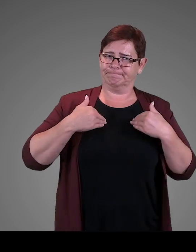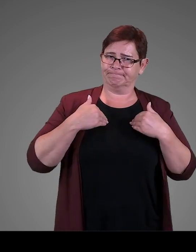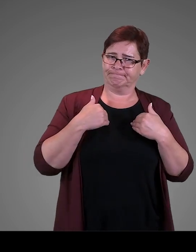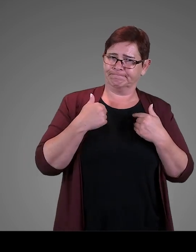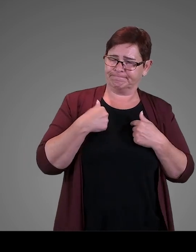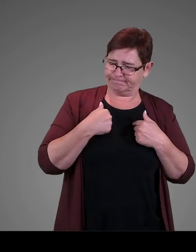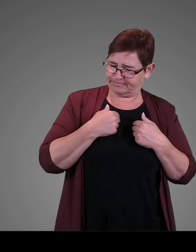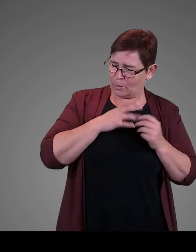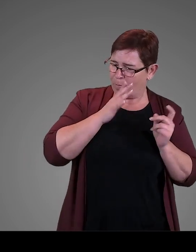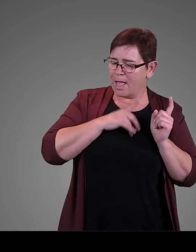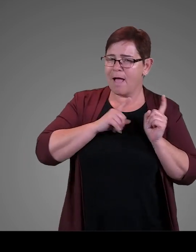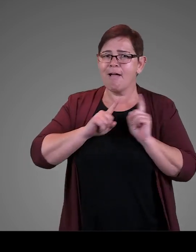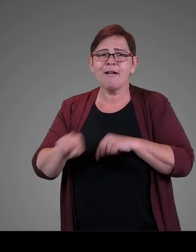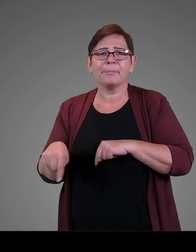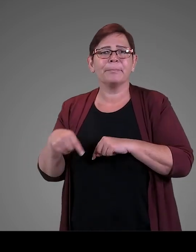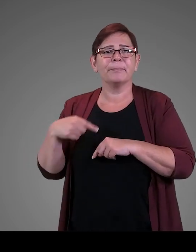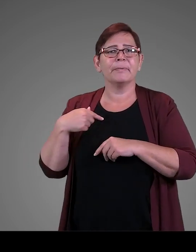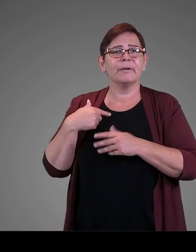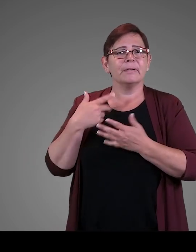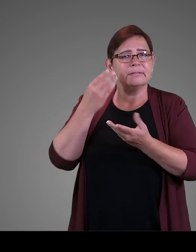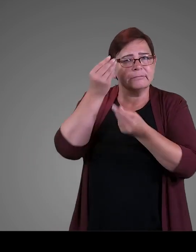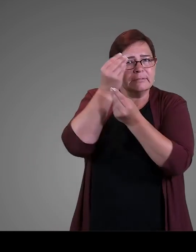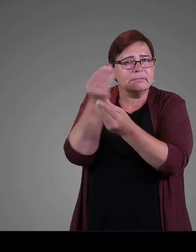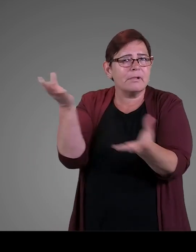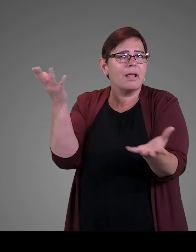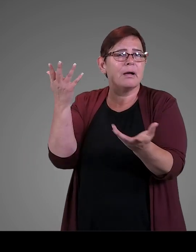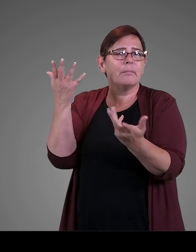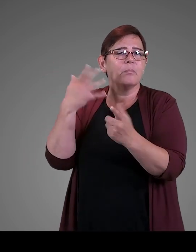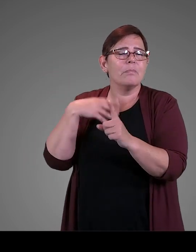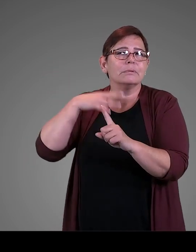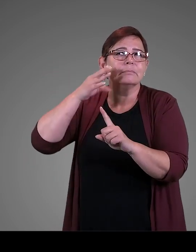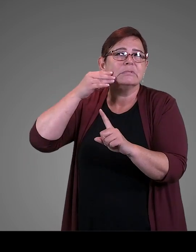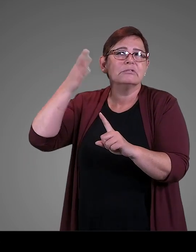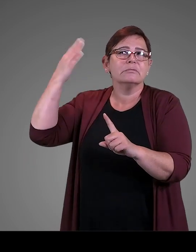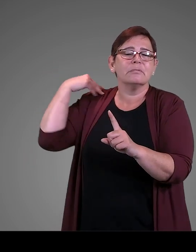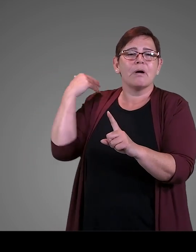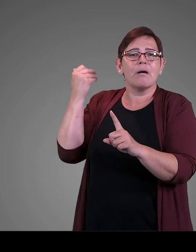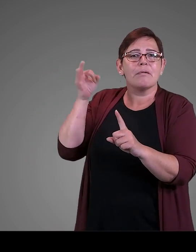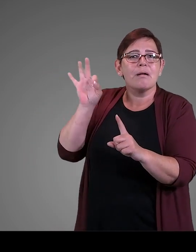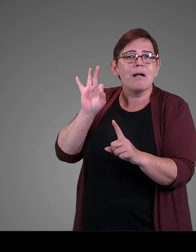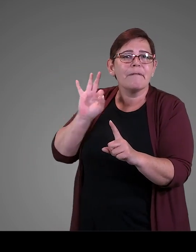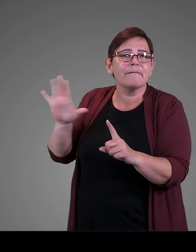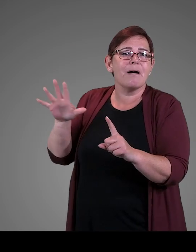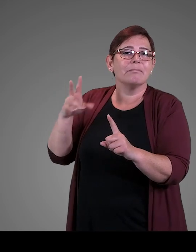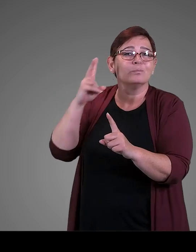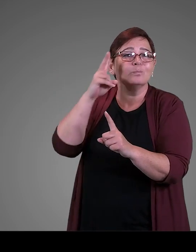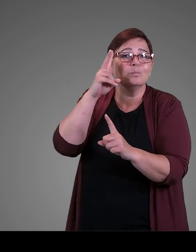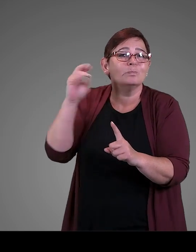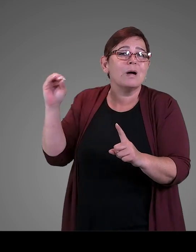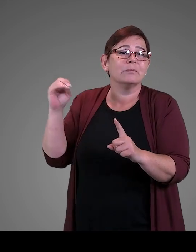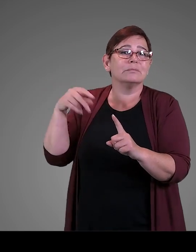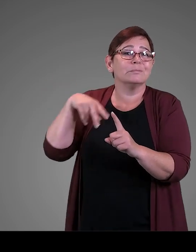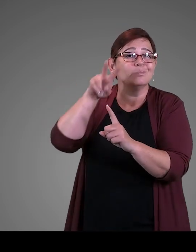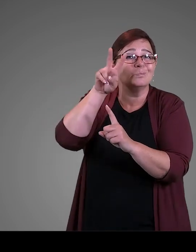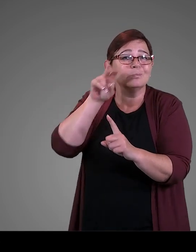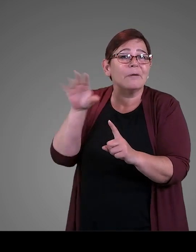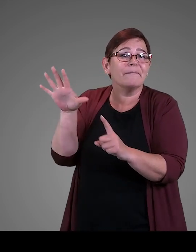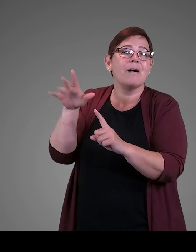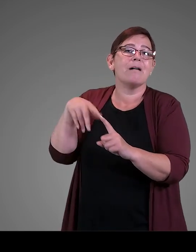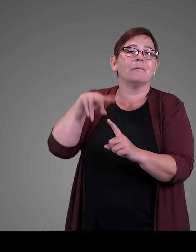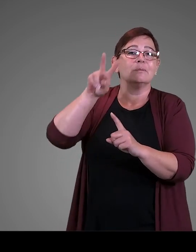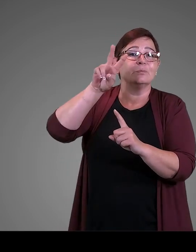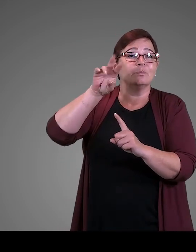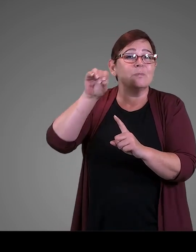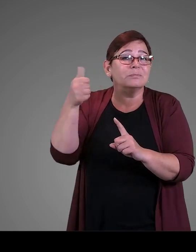j'avoue que je trouvais ça nécessaire de peut-être contribuer à une réflexion en me disant, je vais arriver en leur disant peut-être ce que j'ai vécu